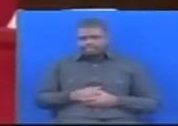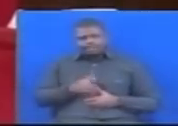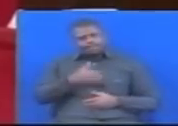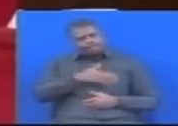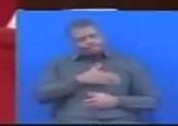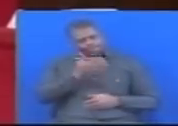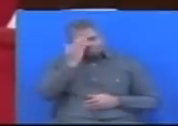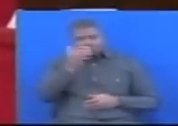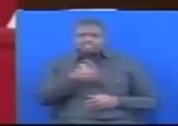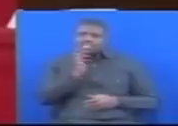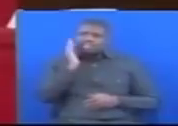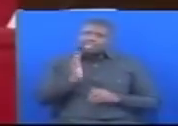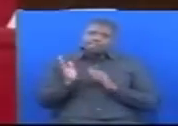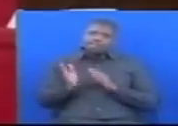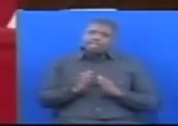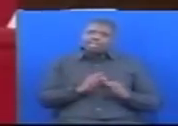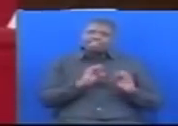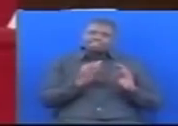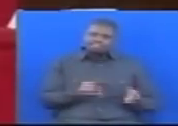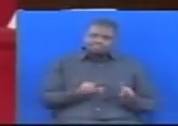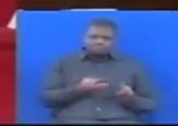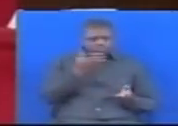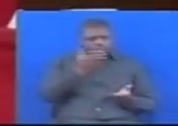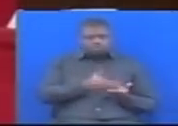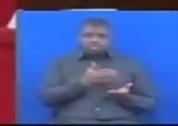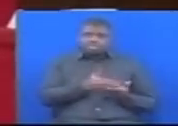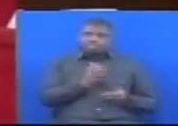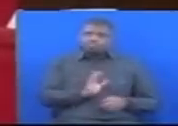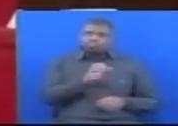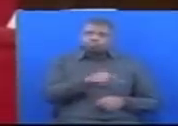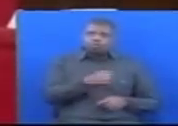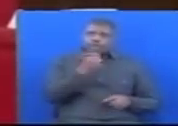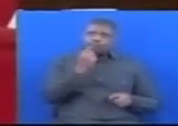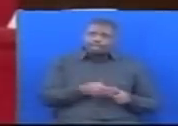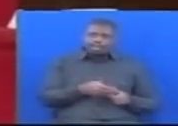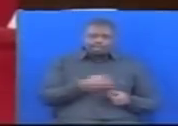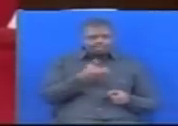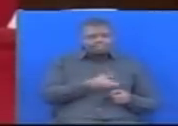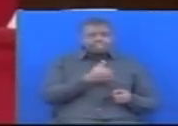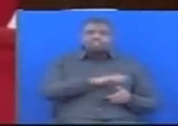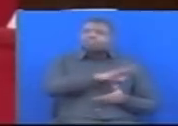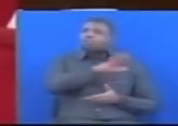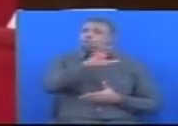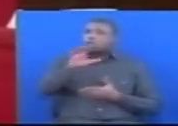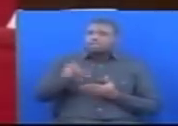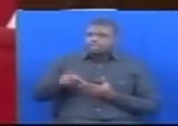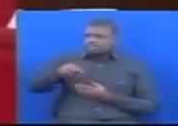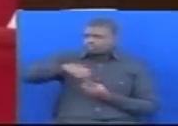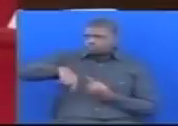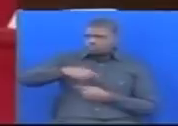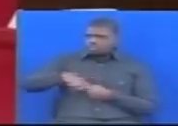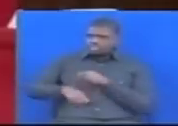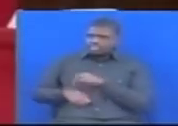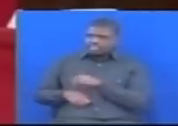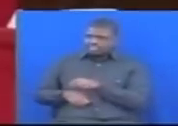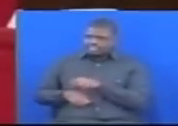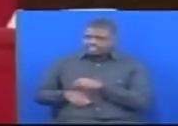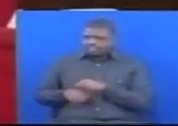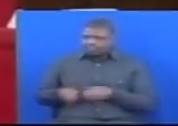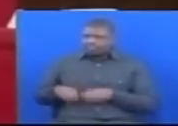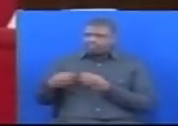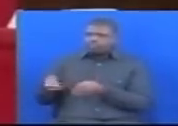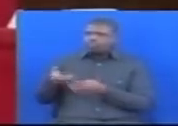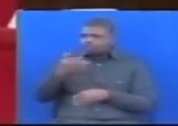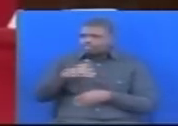Ningependa kujua serikali imejipangaje kuhakikisha mkoa wa Mara katika vijiji vyote vya mkoa wetu ambao vinazungukwa na ziwa Victoria